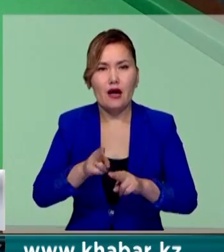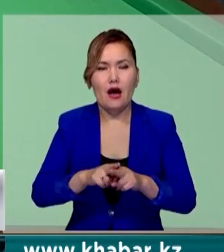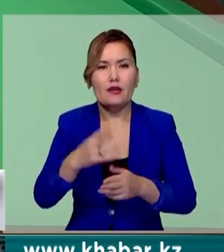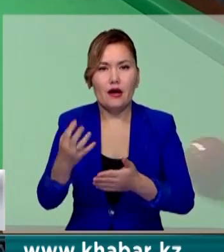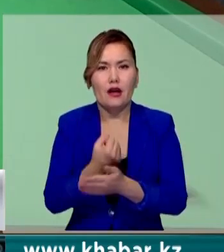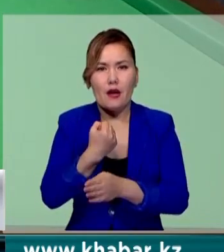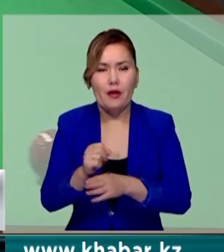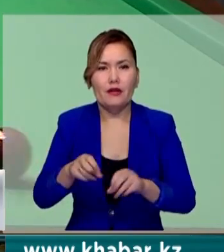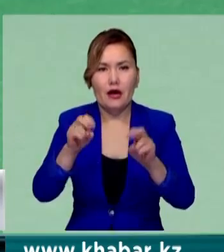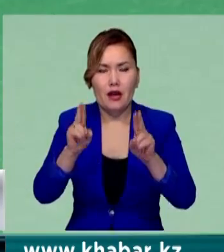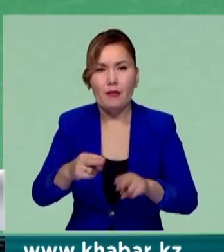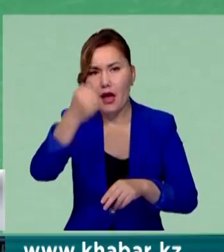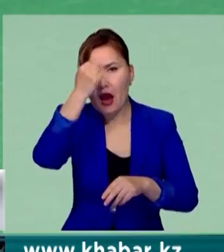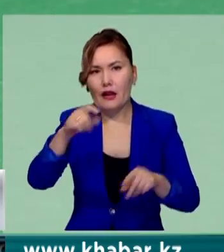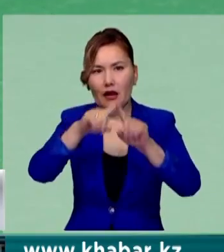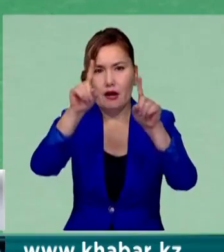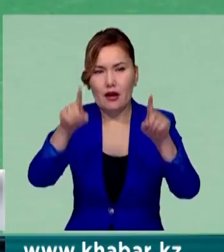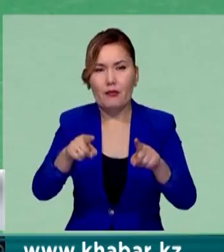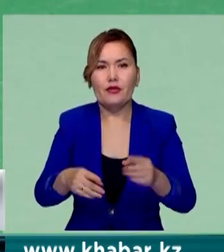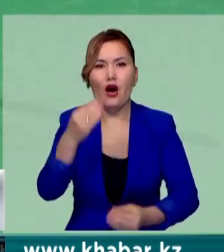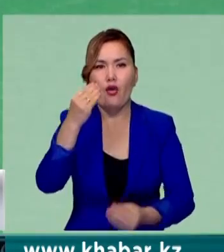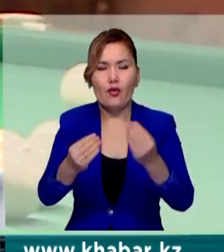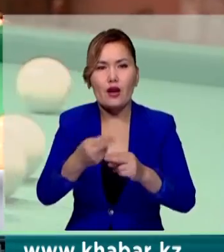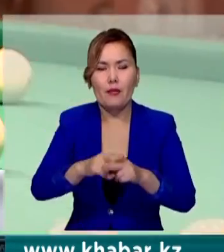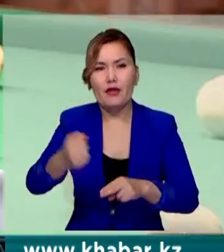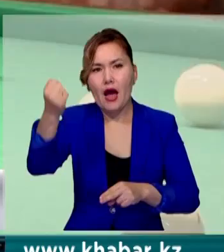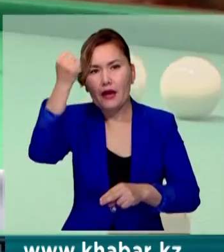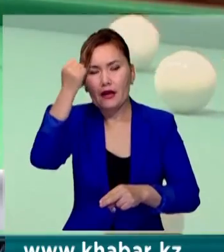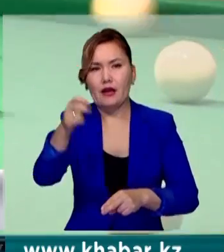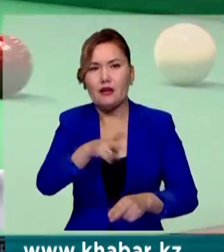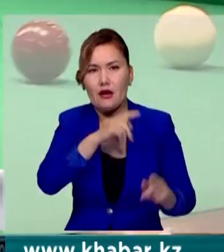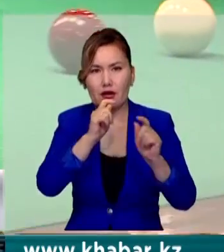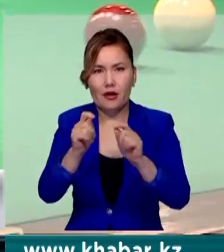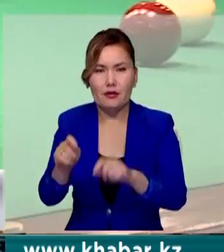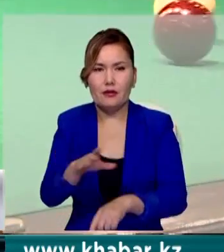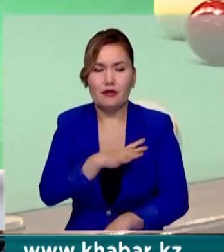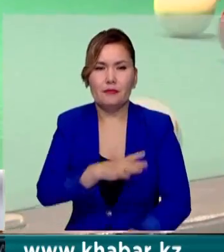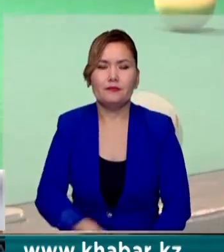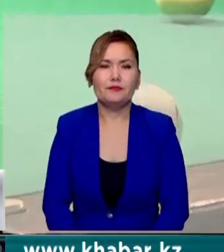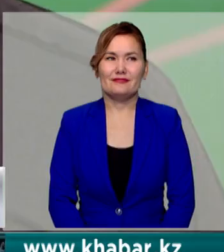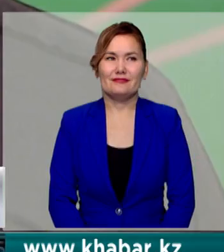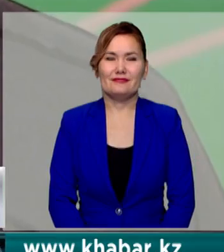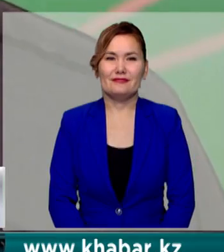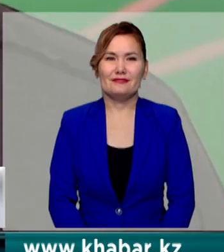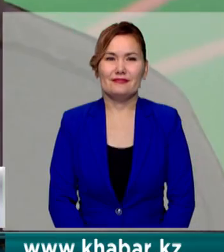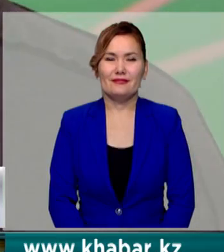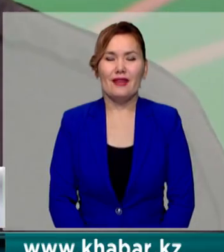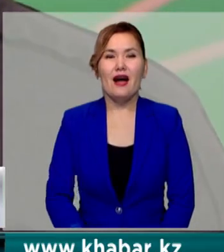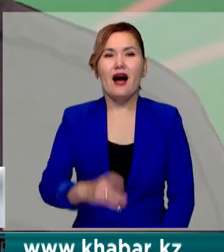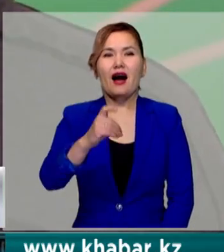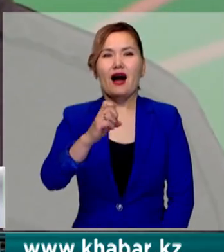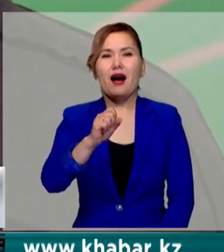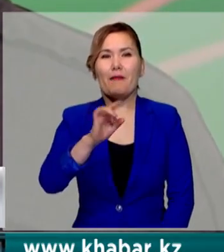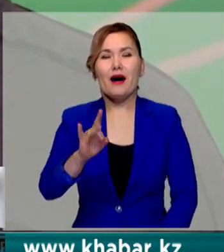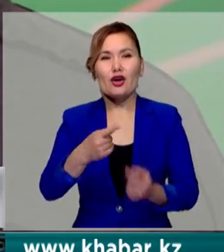Жүлделі орын мен арнайы алғысқа ие болған ойыншыларға естелік сыйлықтар табысталды. Хабар ұжымына